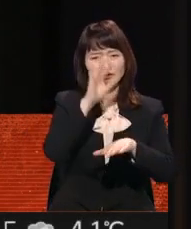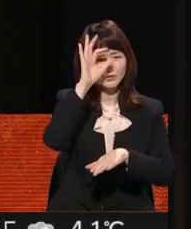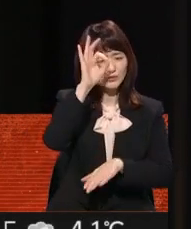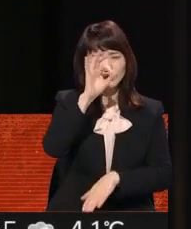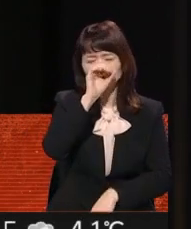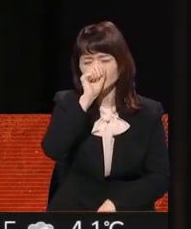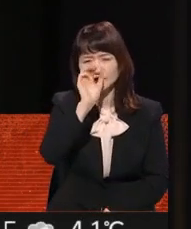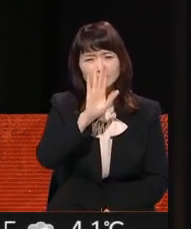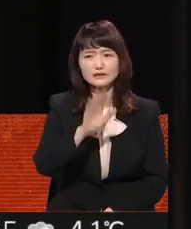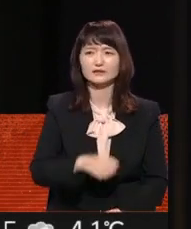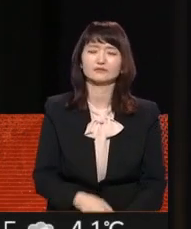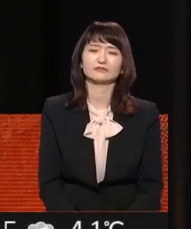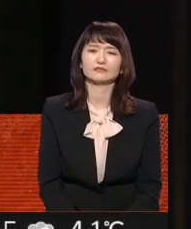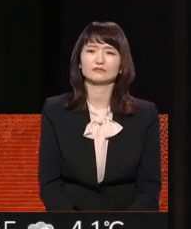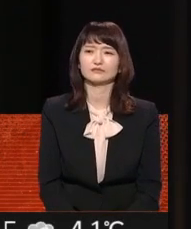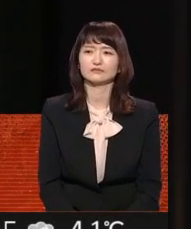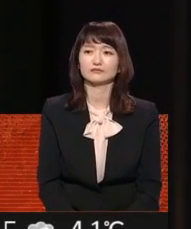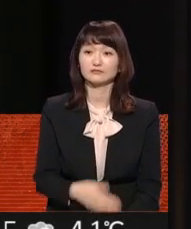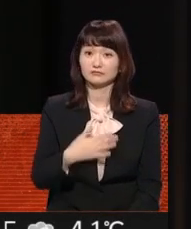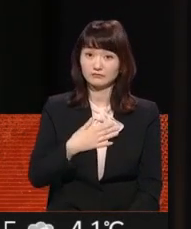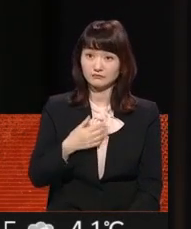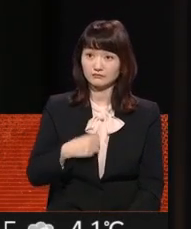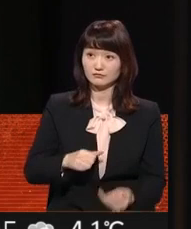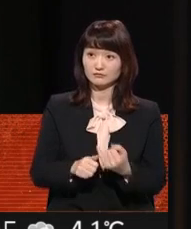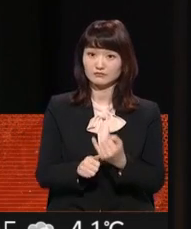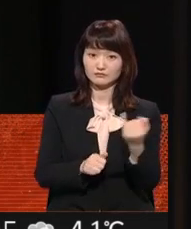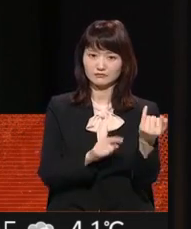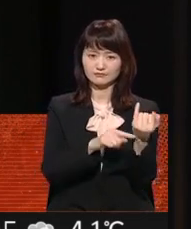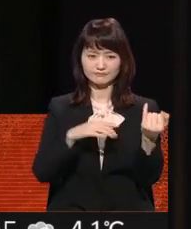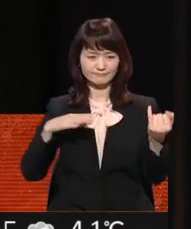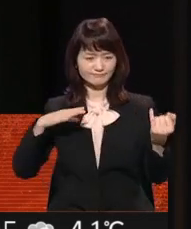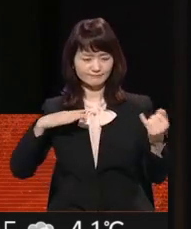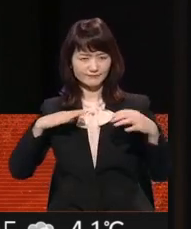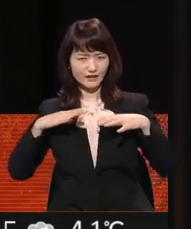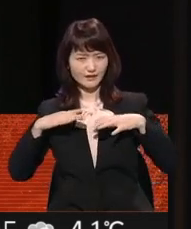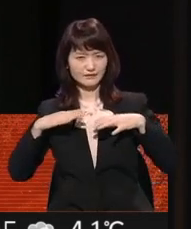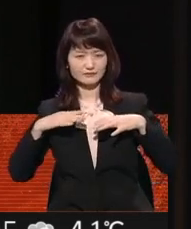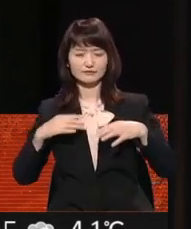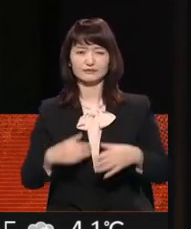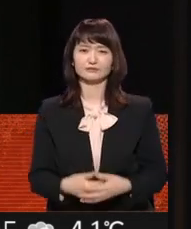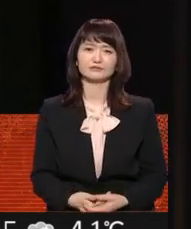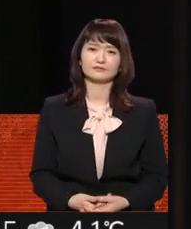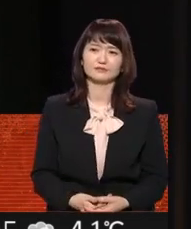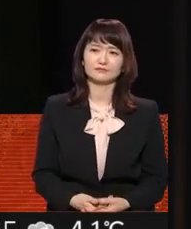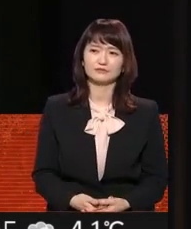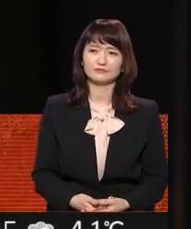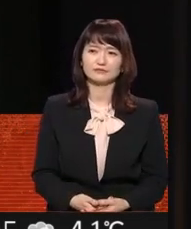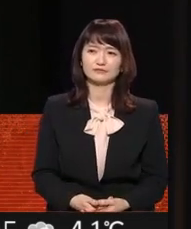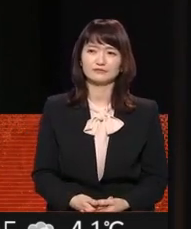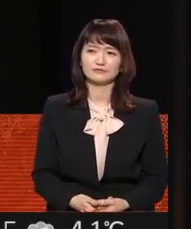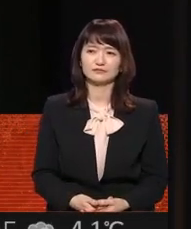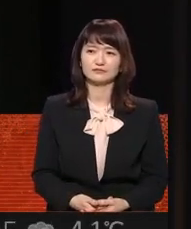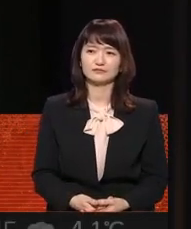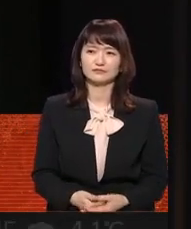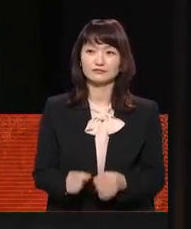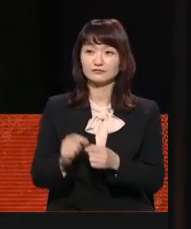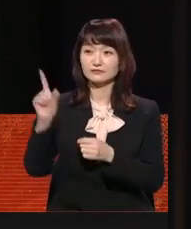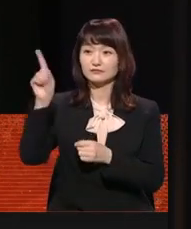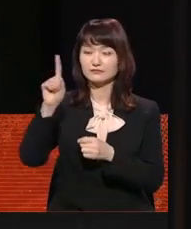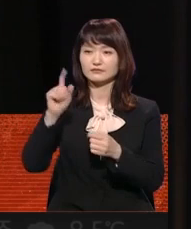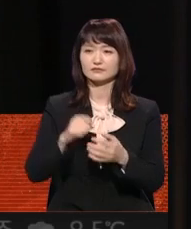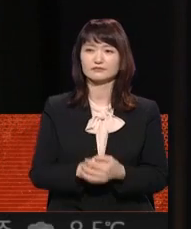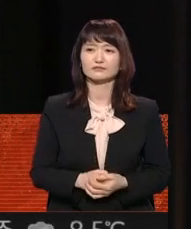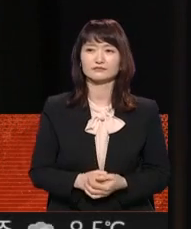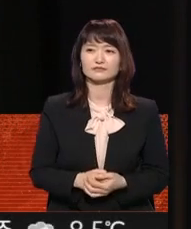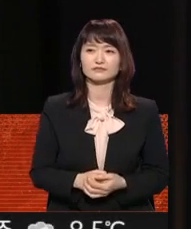하셨는데요 아이맘두님은 내 며느리라면 자랑스러울 뜻이라고도 말씀을 하셨습니다 그리고 절대 다수가 멀티